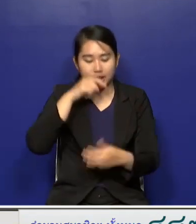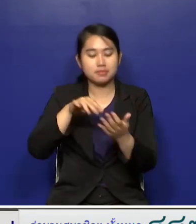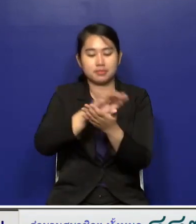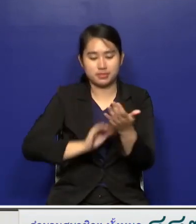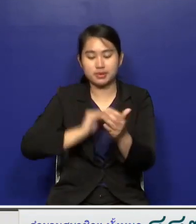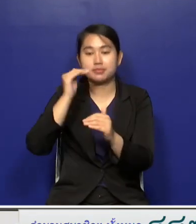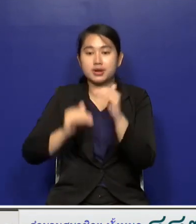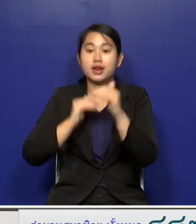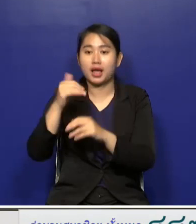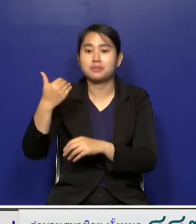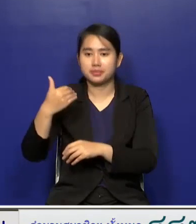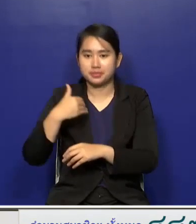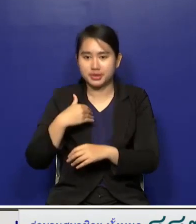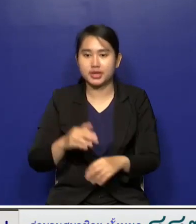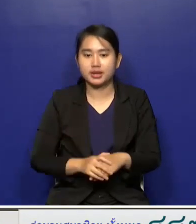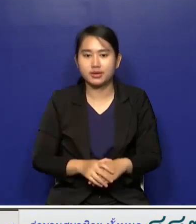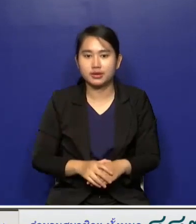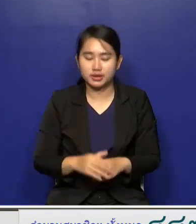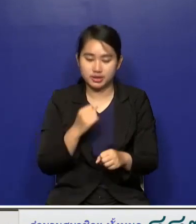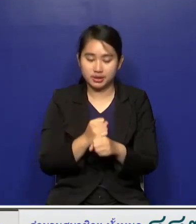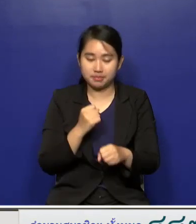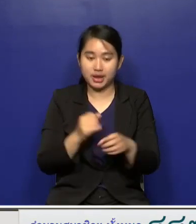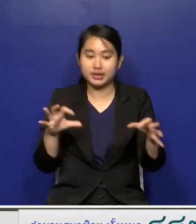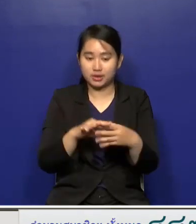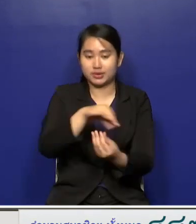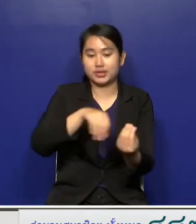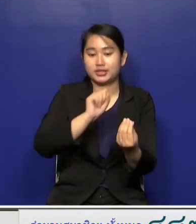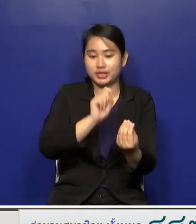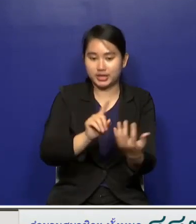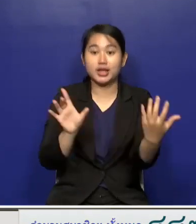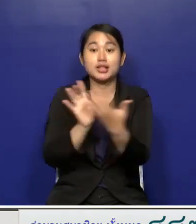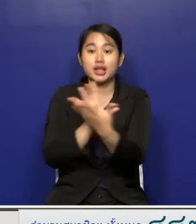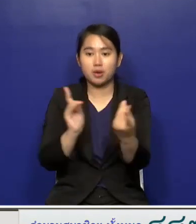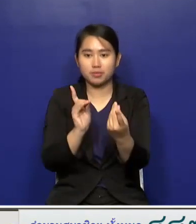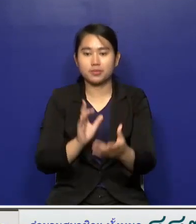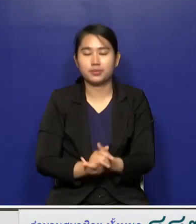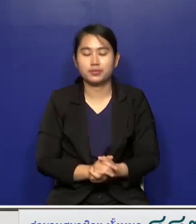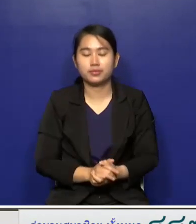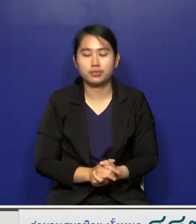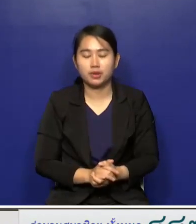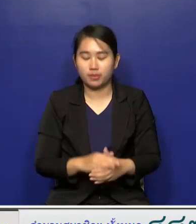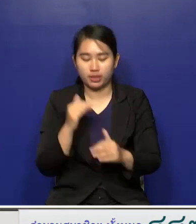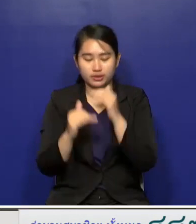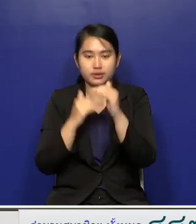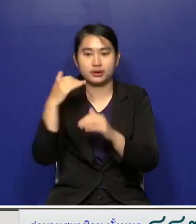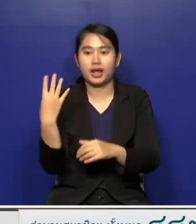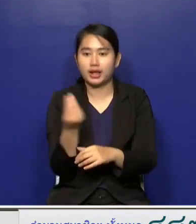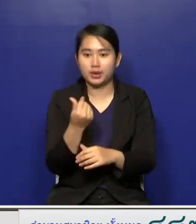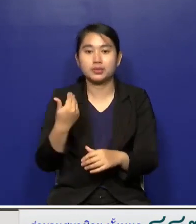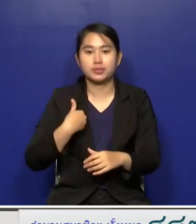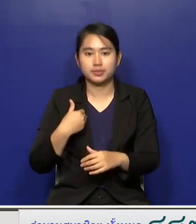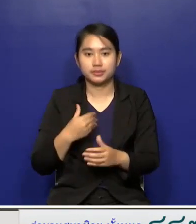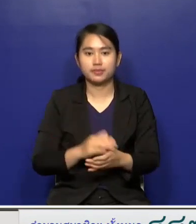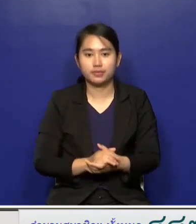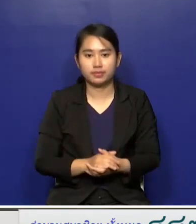โตในลักษณะเติบโตทางเศรษฐกิจและสังคมที่รวดเร็วเพราะฉะนั้น